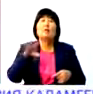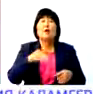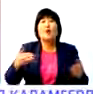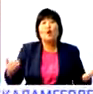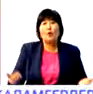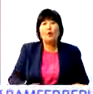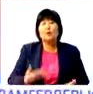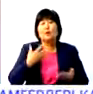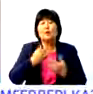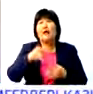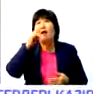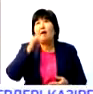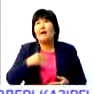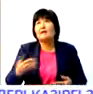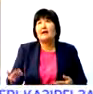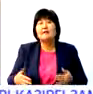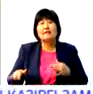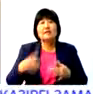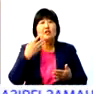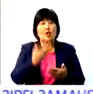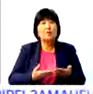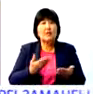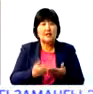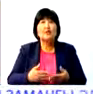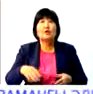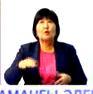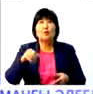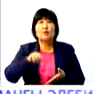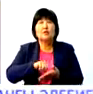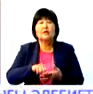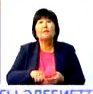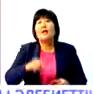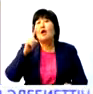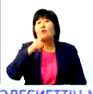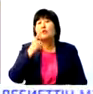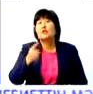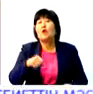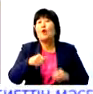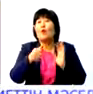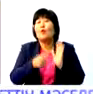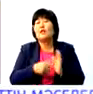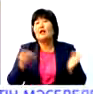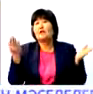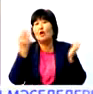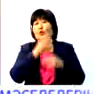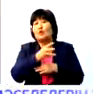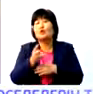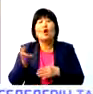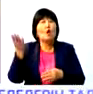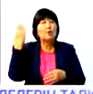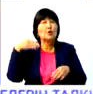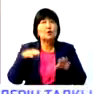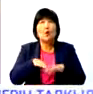өмірдің өзінен алған қазақтың қоңыр тіршілігін бейнелейтін көріністер. Бір жылдың ішінде 16 телехикая түсіру ол бұрын соңды